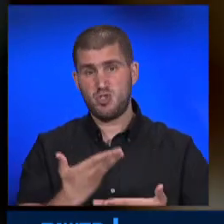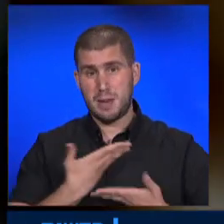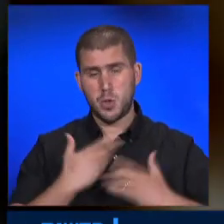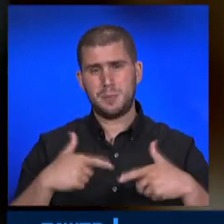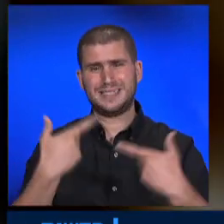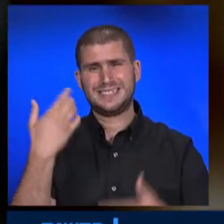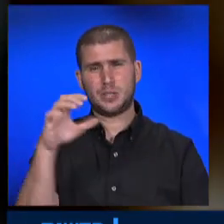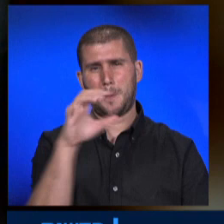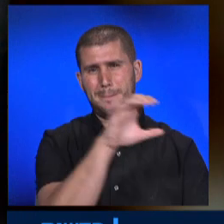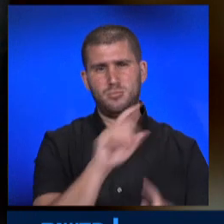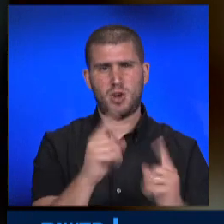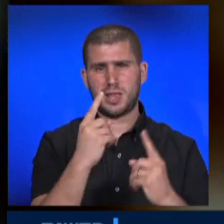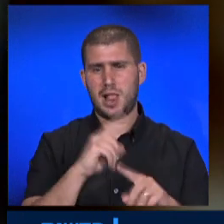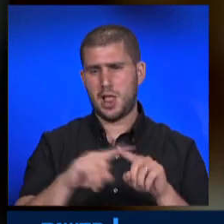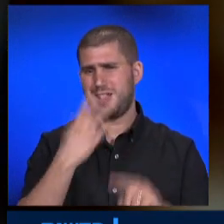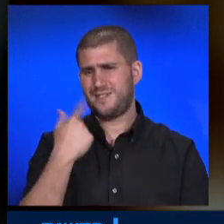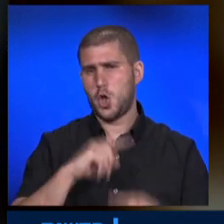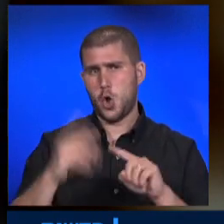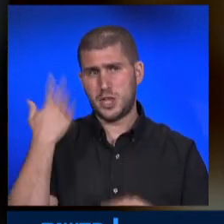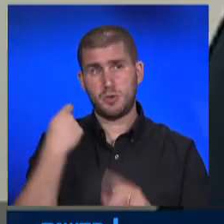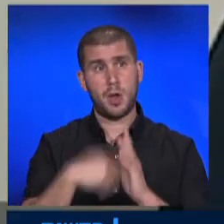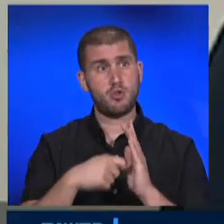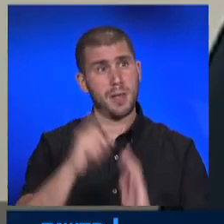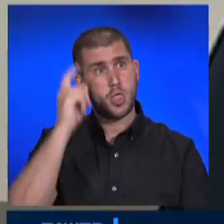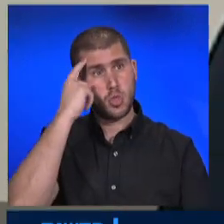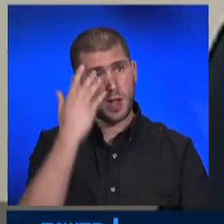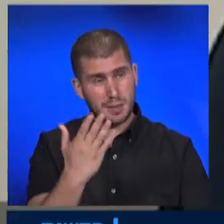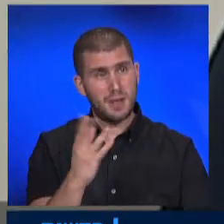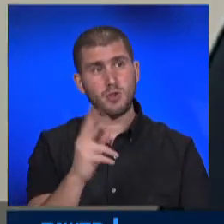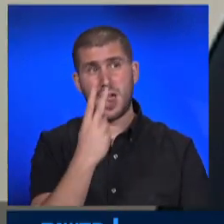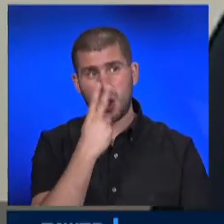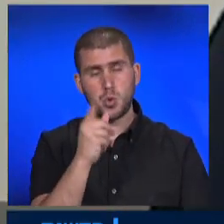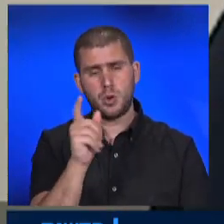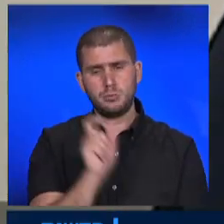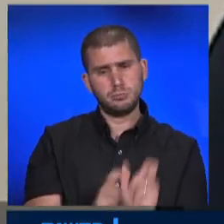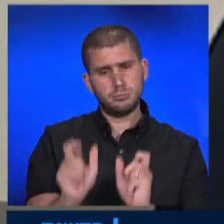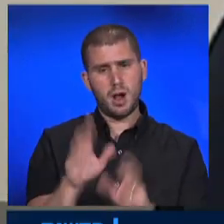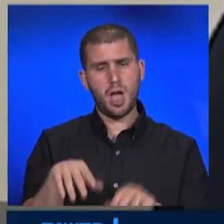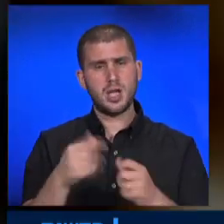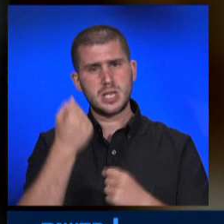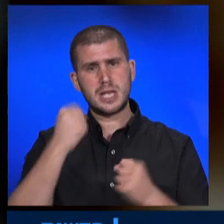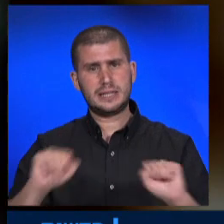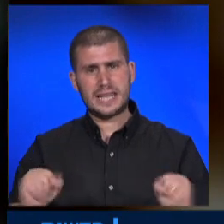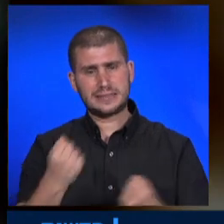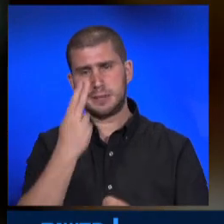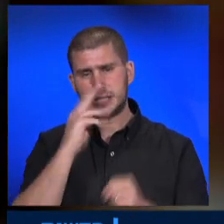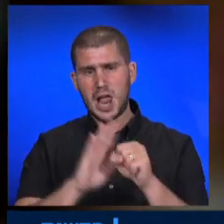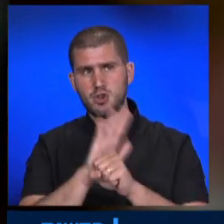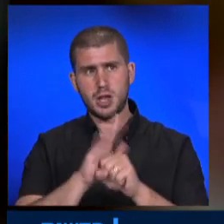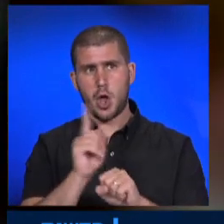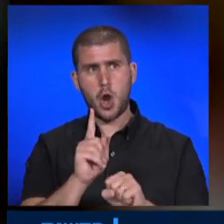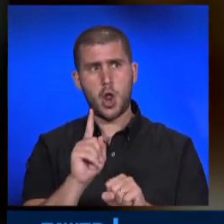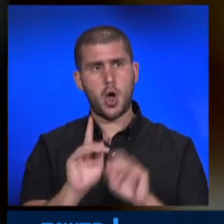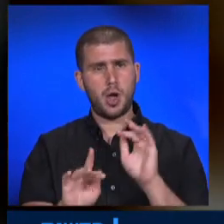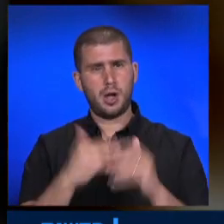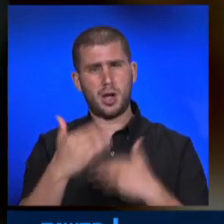זום שהתקיימה בחודש שעבר עם הרוכשים המודאגים, ניתן לראות שהוא מגן על היזמים, מנסה לשכנע לא לפתוח נגדם